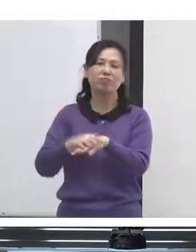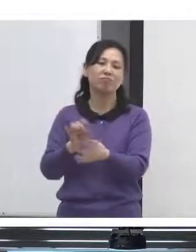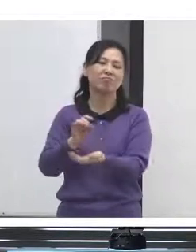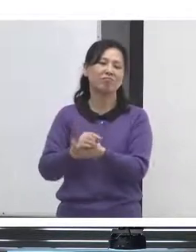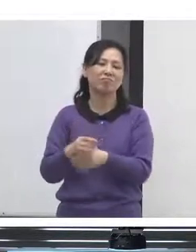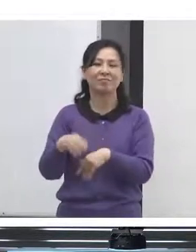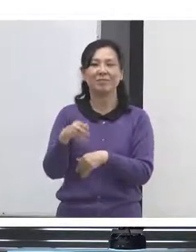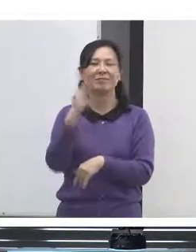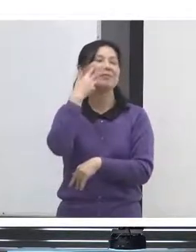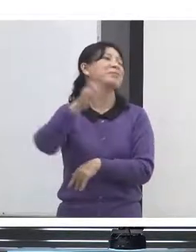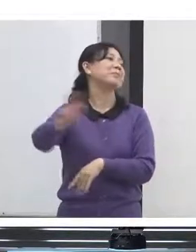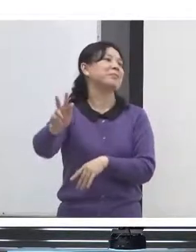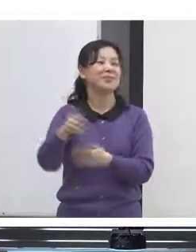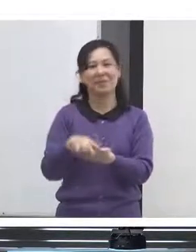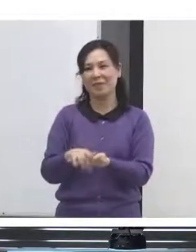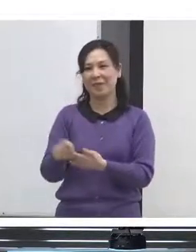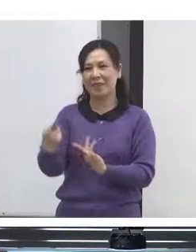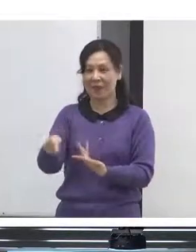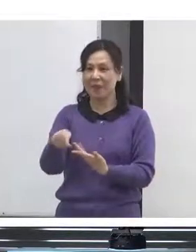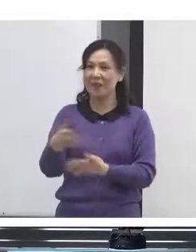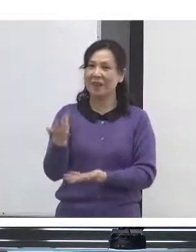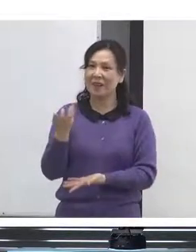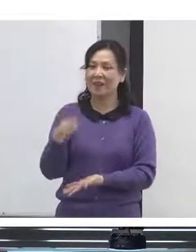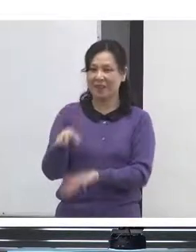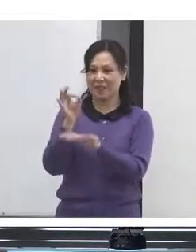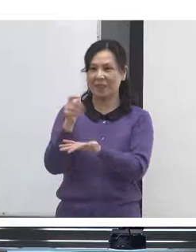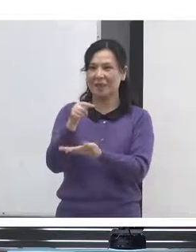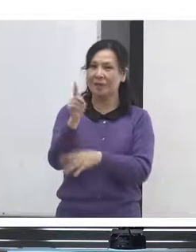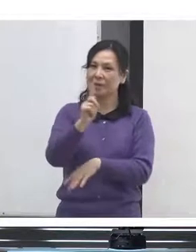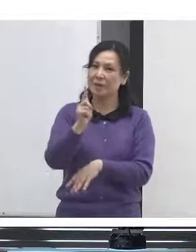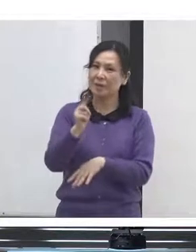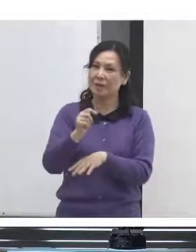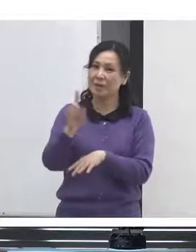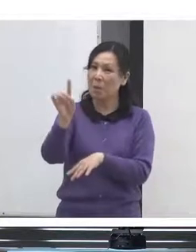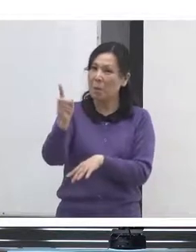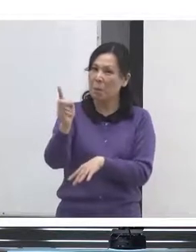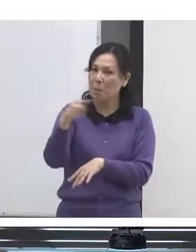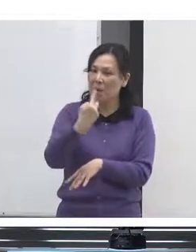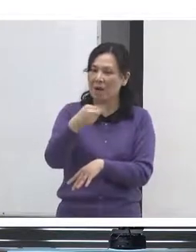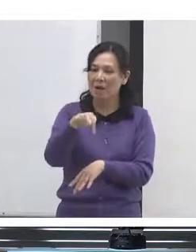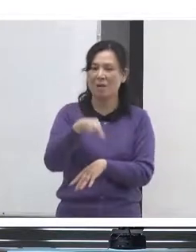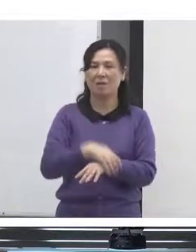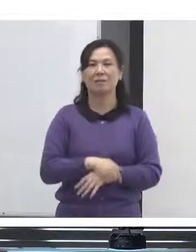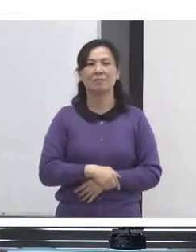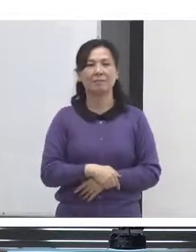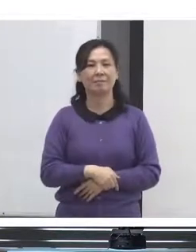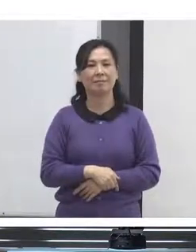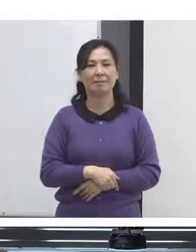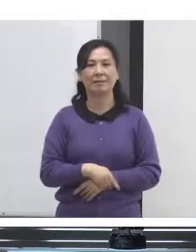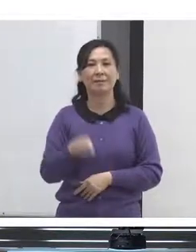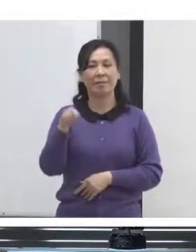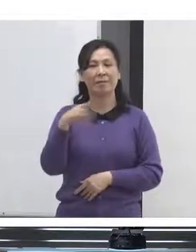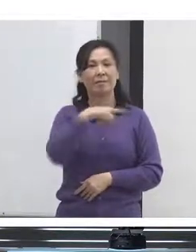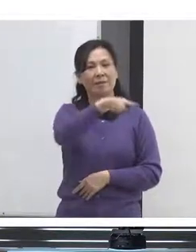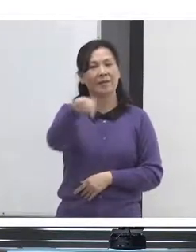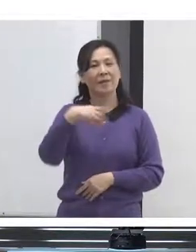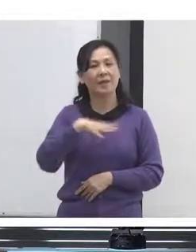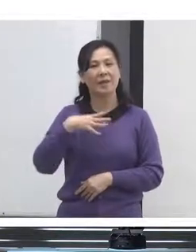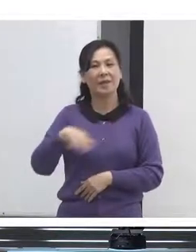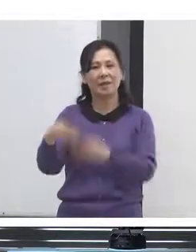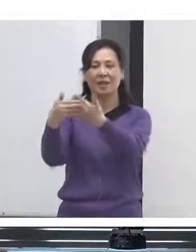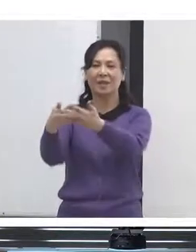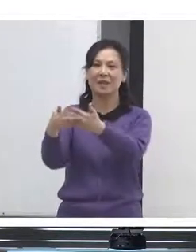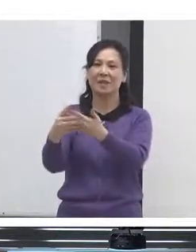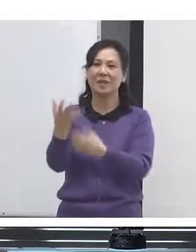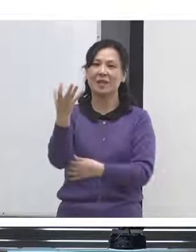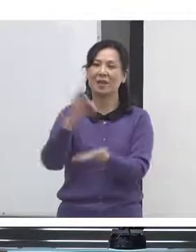它这个等一下我会提到，它的资料是从 Google Analytics Google Trend 这个地方是搜寻出来，但大家知道基本上中国大部分使用